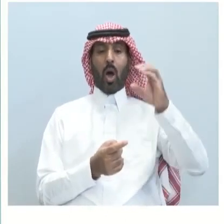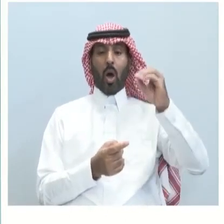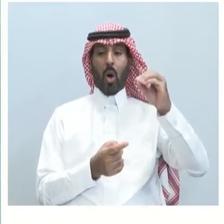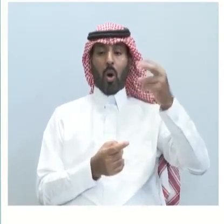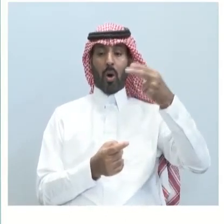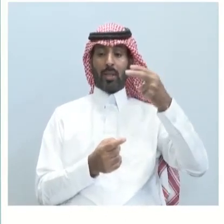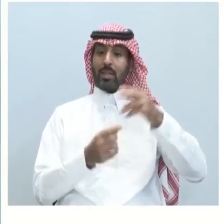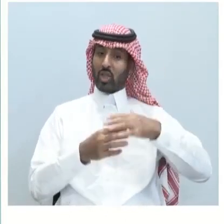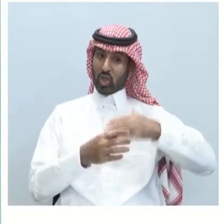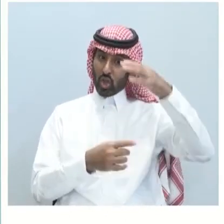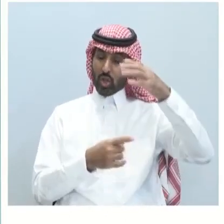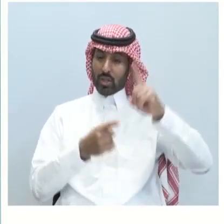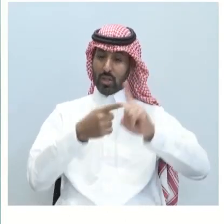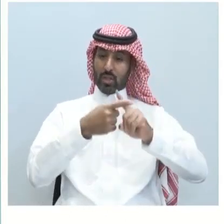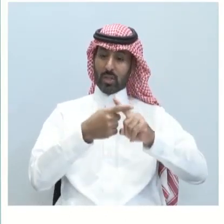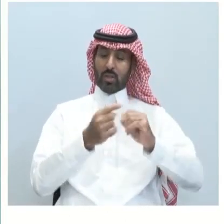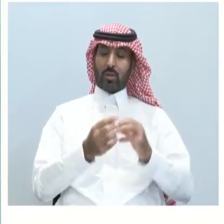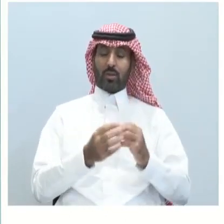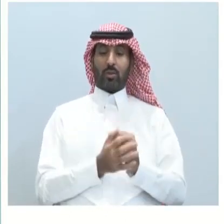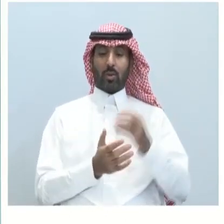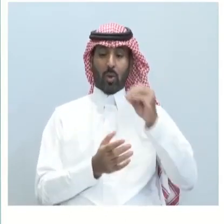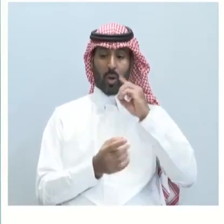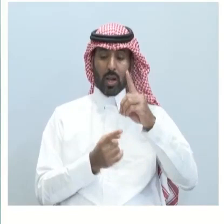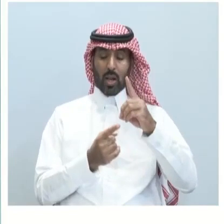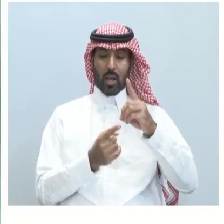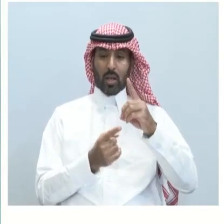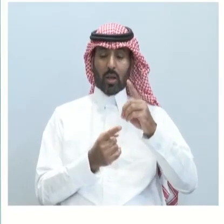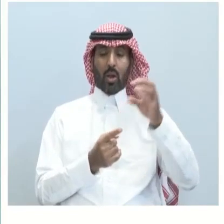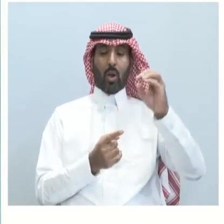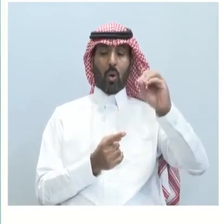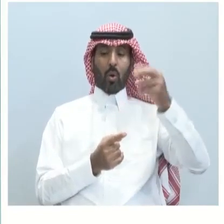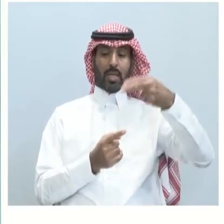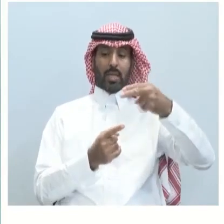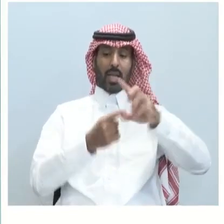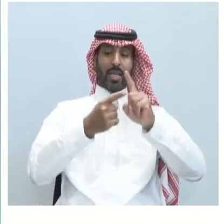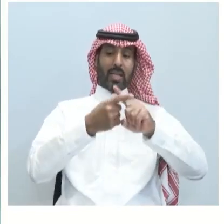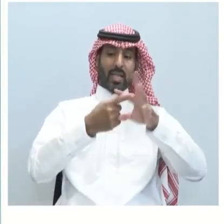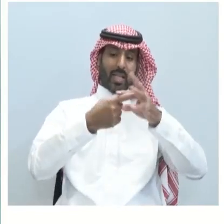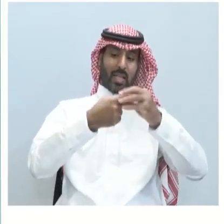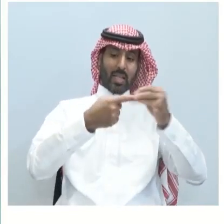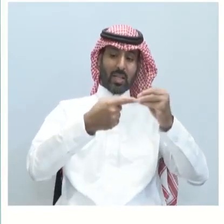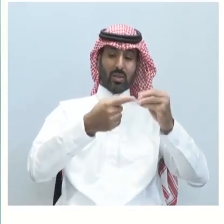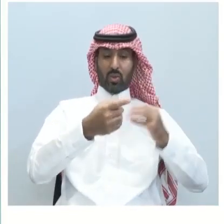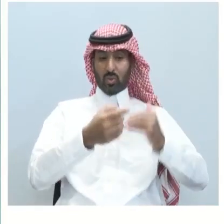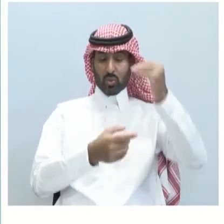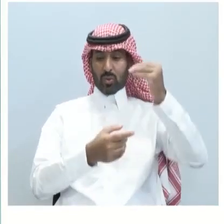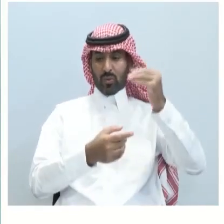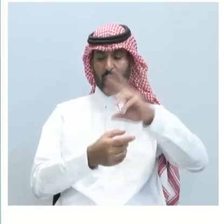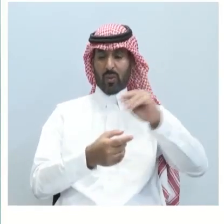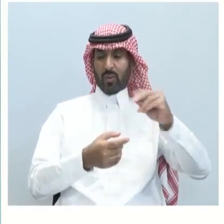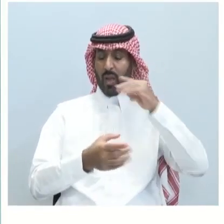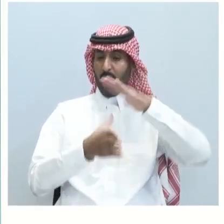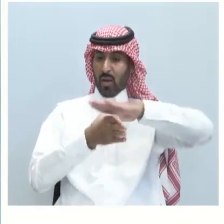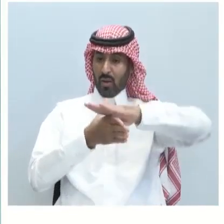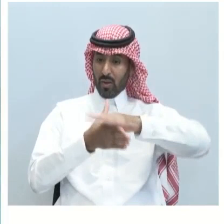يعيد تمضعه ويعيد التزانه سوف يزيد تركيز مين ايونات الهيدروكسيد مثل ما